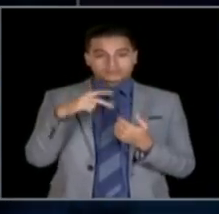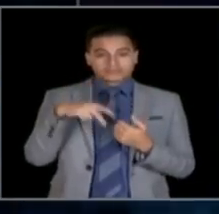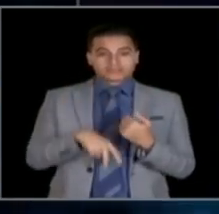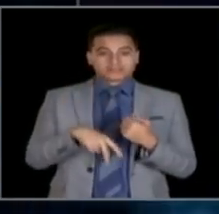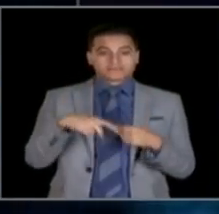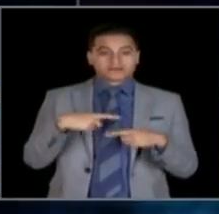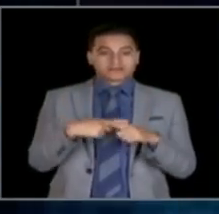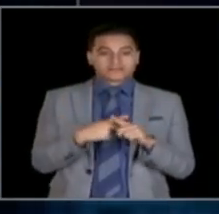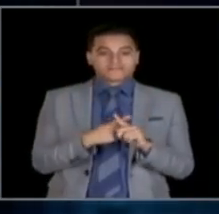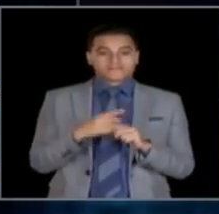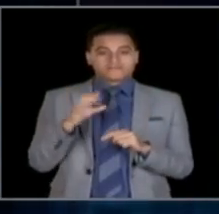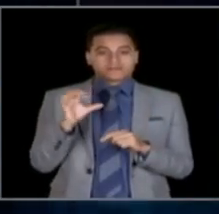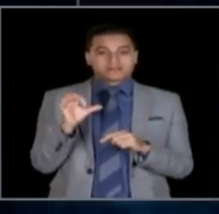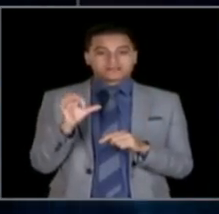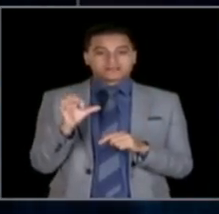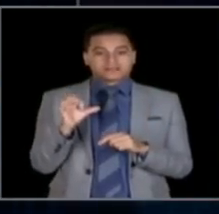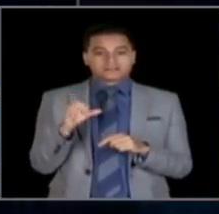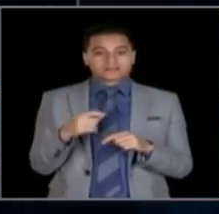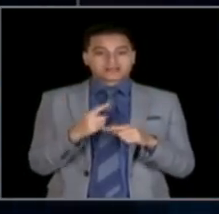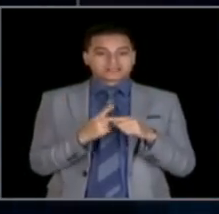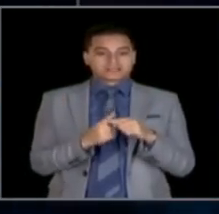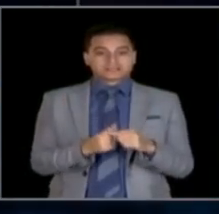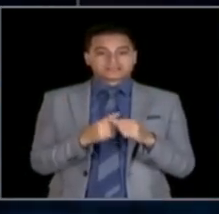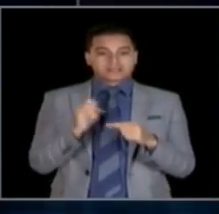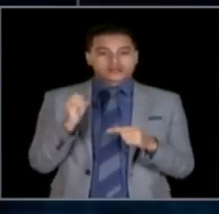حل المسألة الآتية. 8 في 9